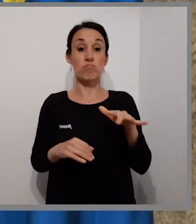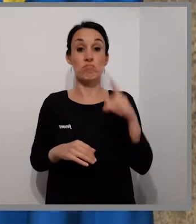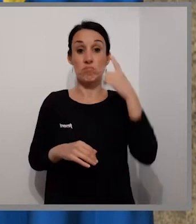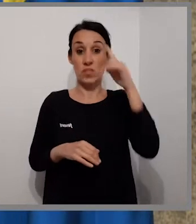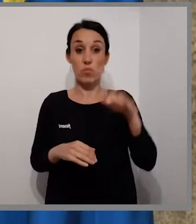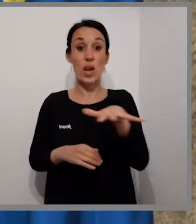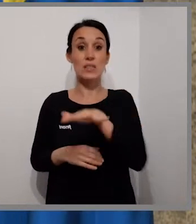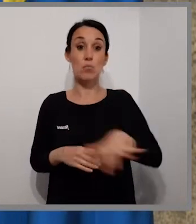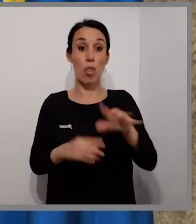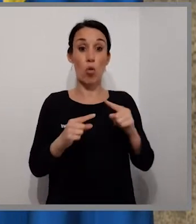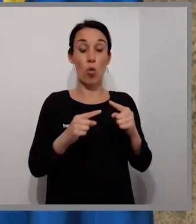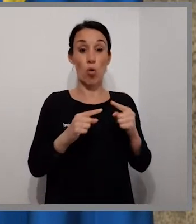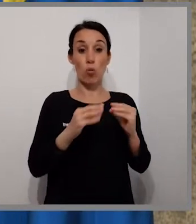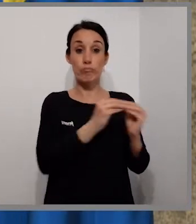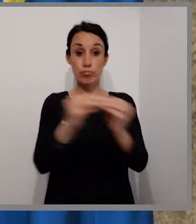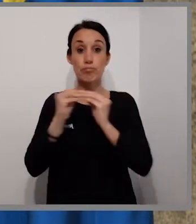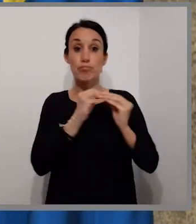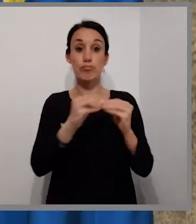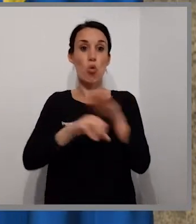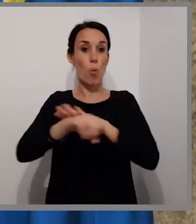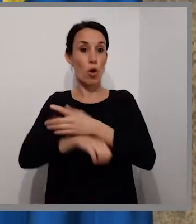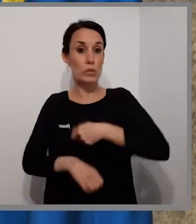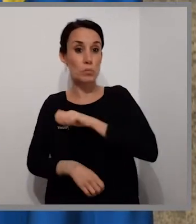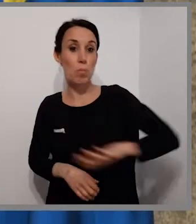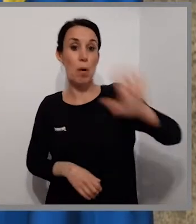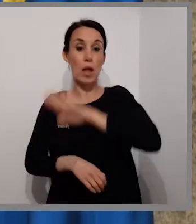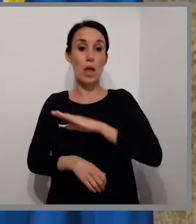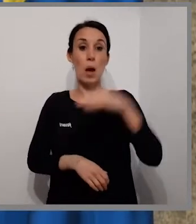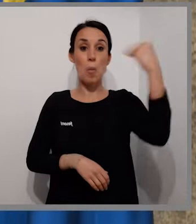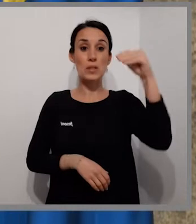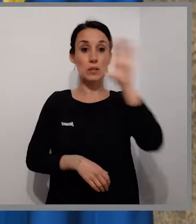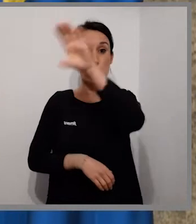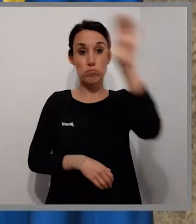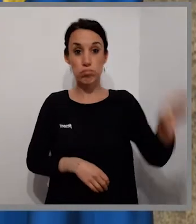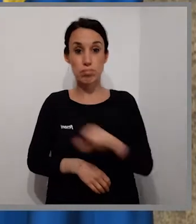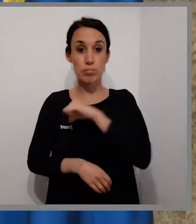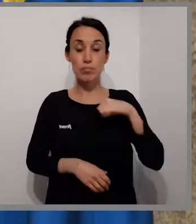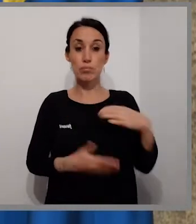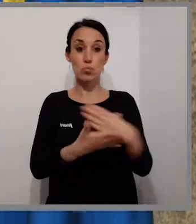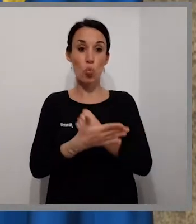espai comú que tenim tant el president del Govern d'Espanya com els presidents i les presidentes